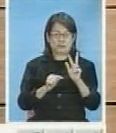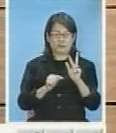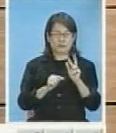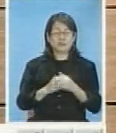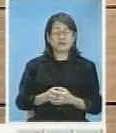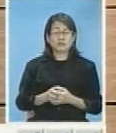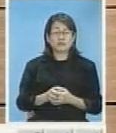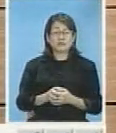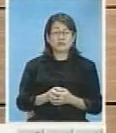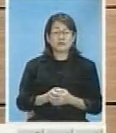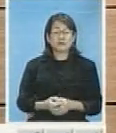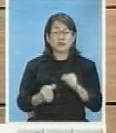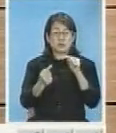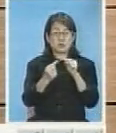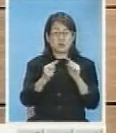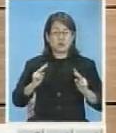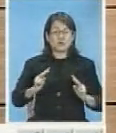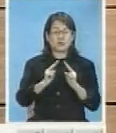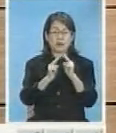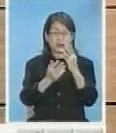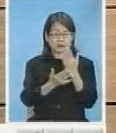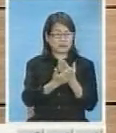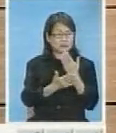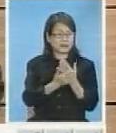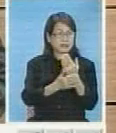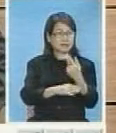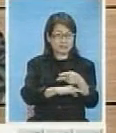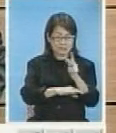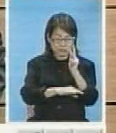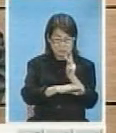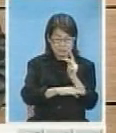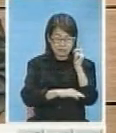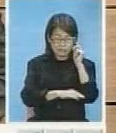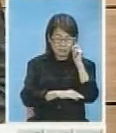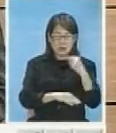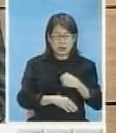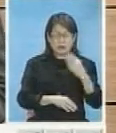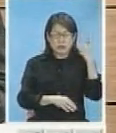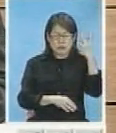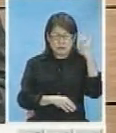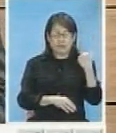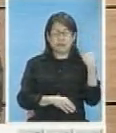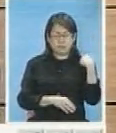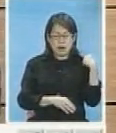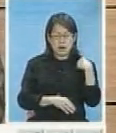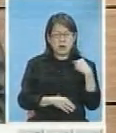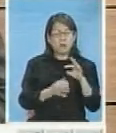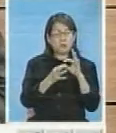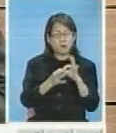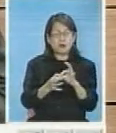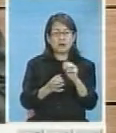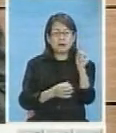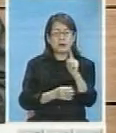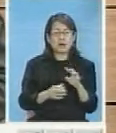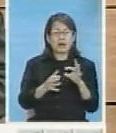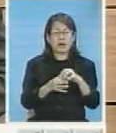3% ในส่วนของกระทรวงการคลังท่านประธานครับผมมีความกังวลใจในอีกเรื่องหนึ่งครับเกี่ยวกับเรื่องของก